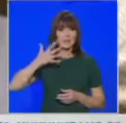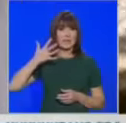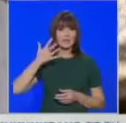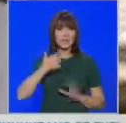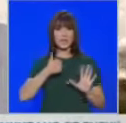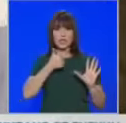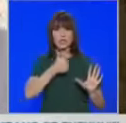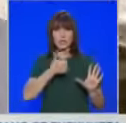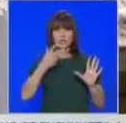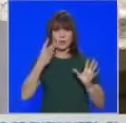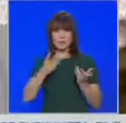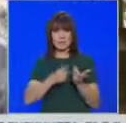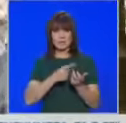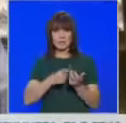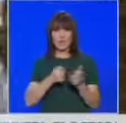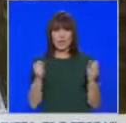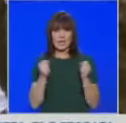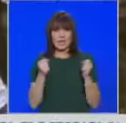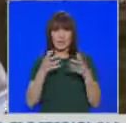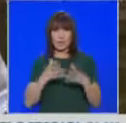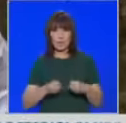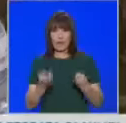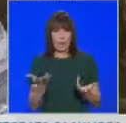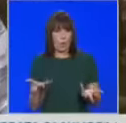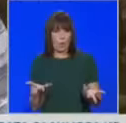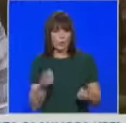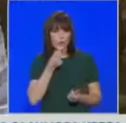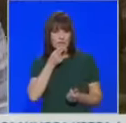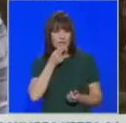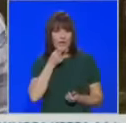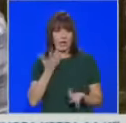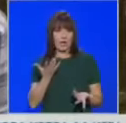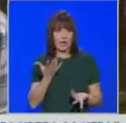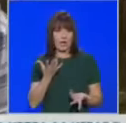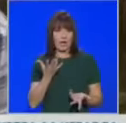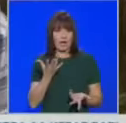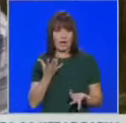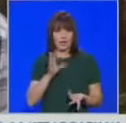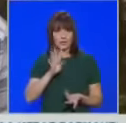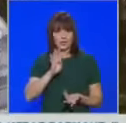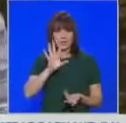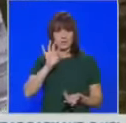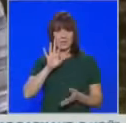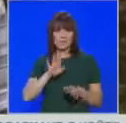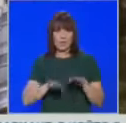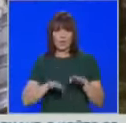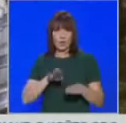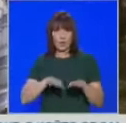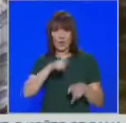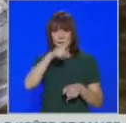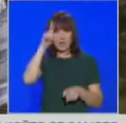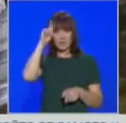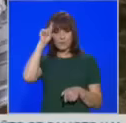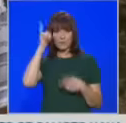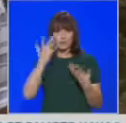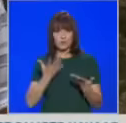мляка? Кой би ги изял? Това 40-50 килограмовата княгиня Калина. Нормално ли е